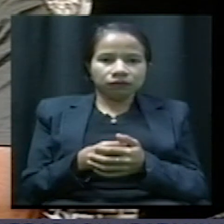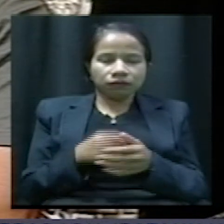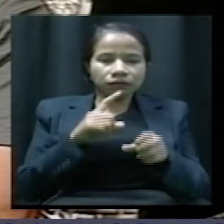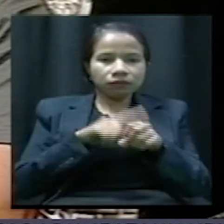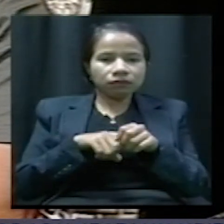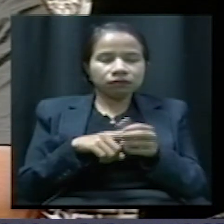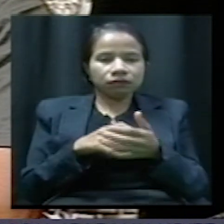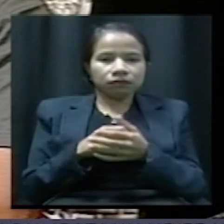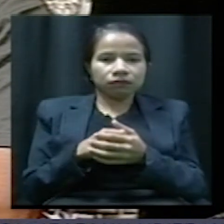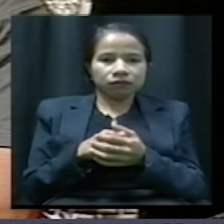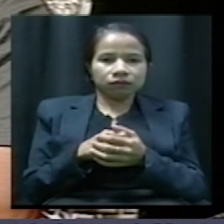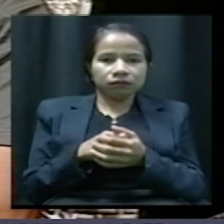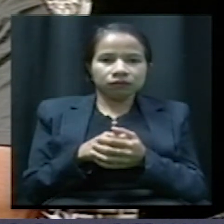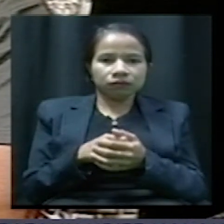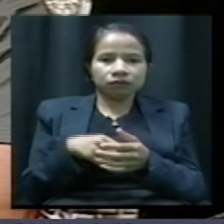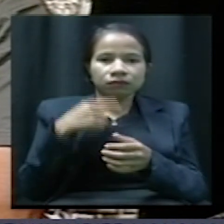vivem dene